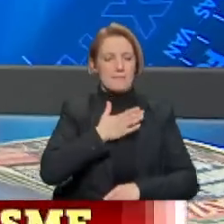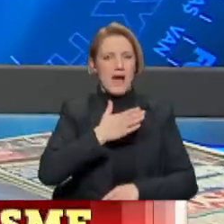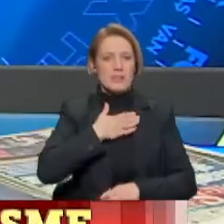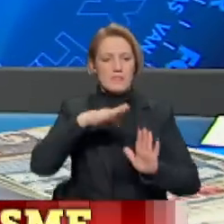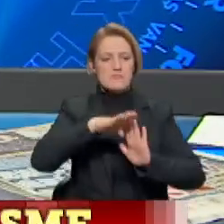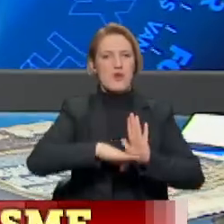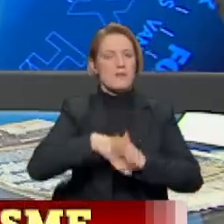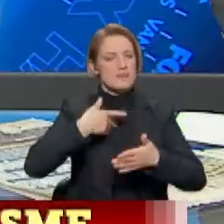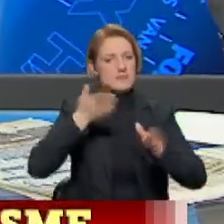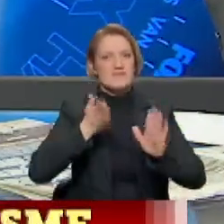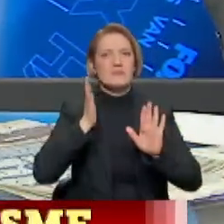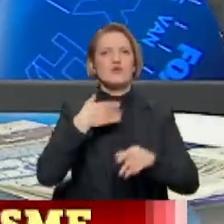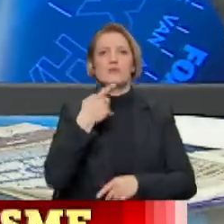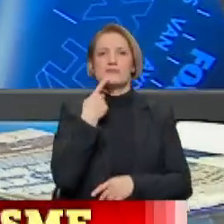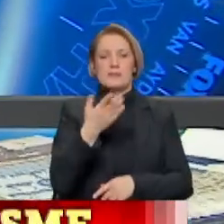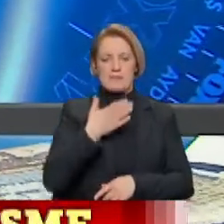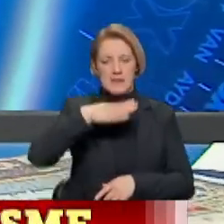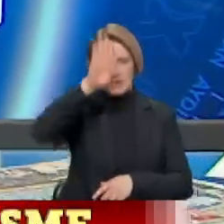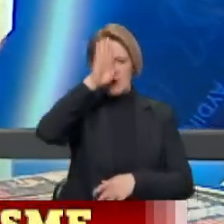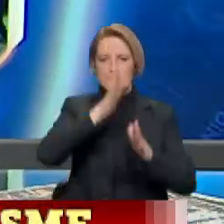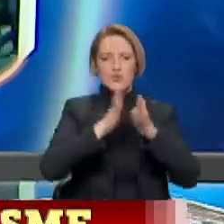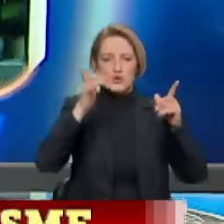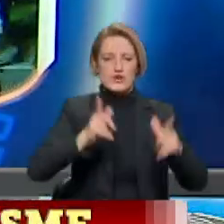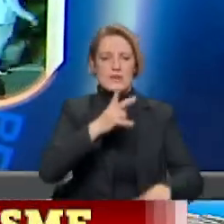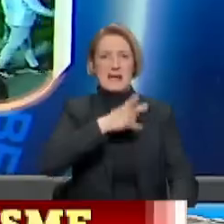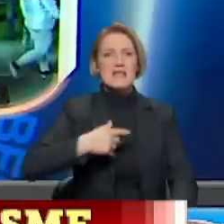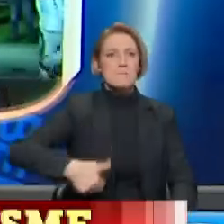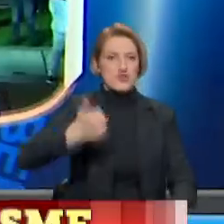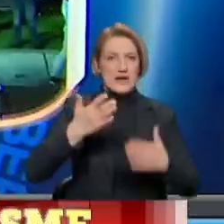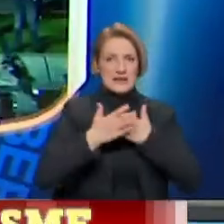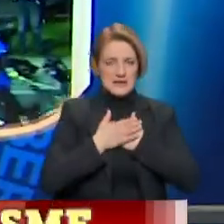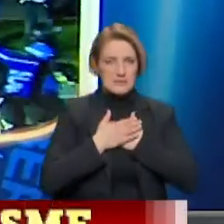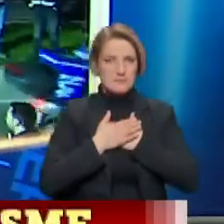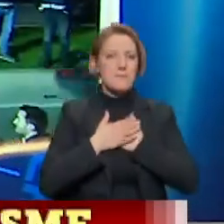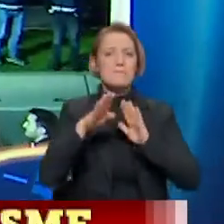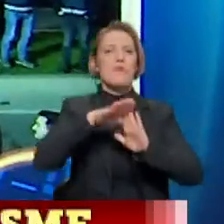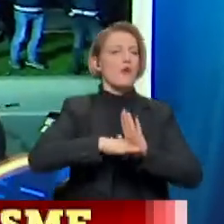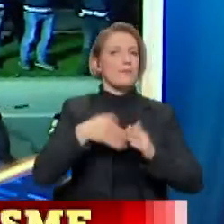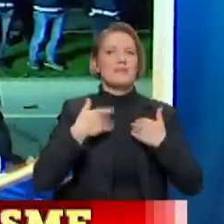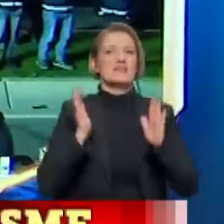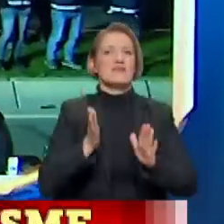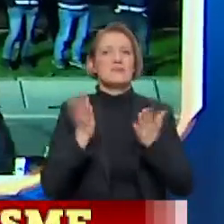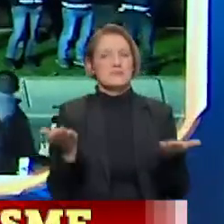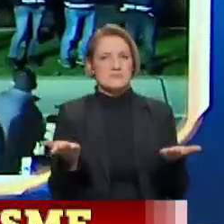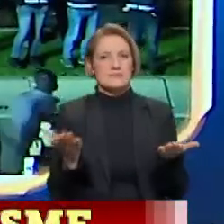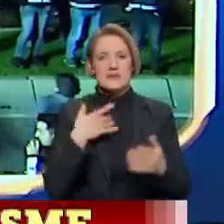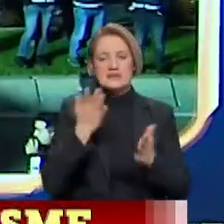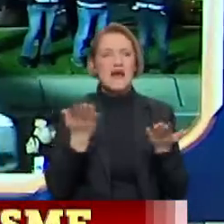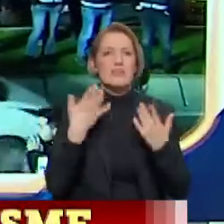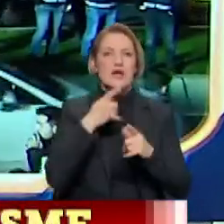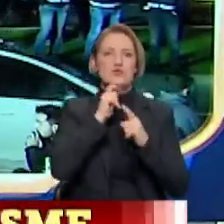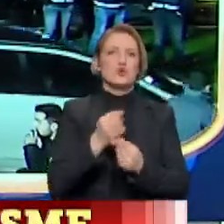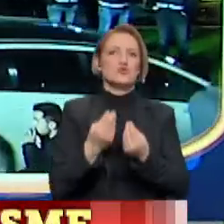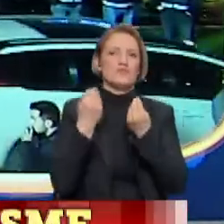programıma devam ediyorum dedi. Yani ben İstanbul Büyükşehir Belediyesi'nin belediye başkanıyım ve programıma da devam edeceğim. Zaten söz